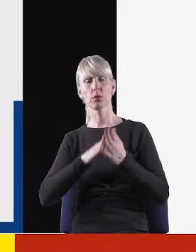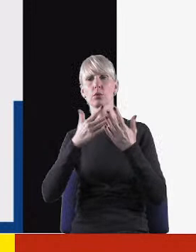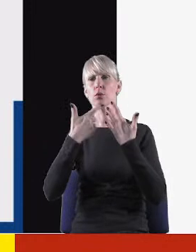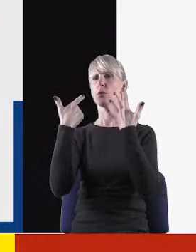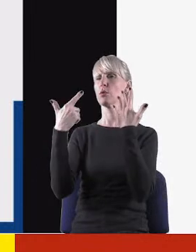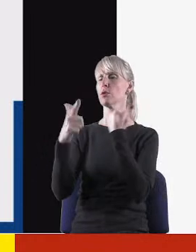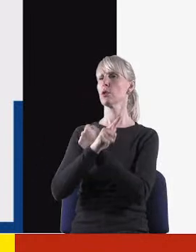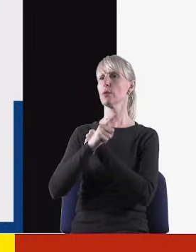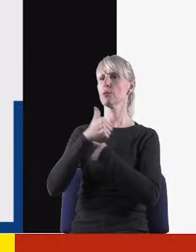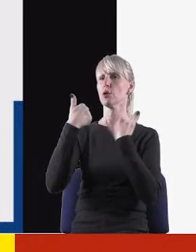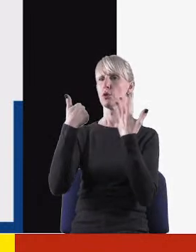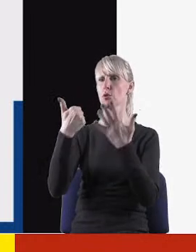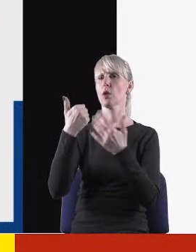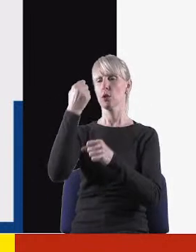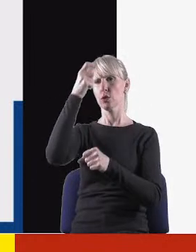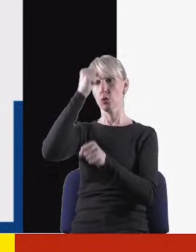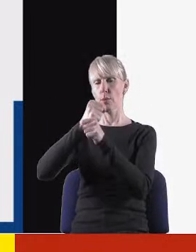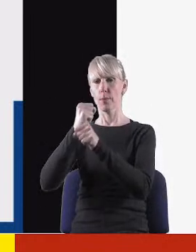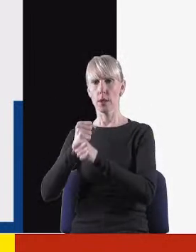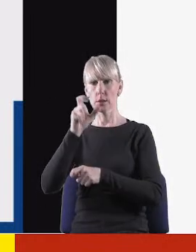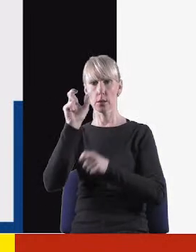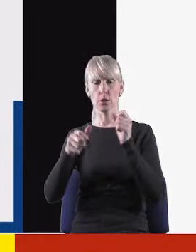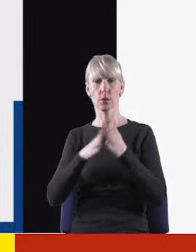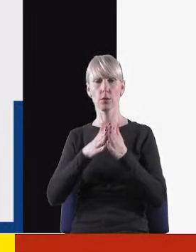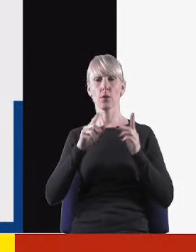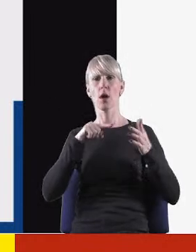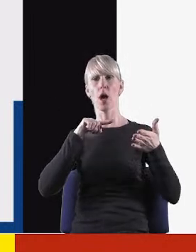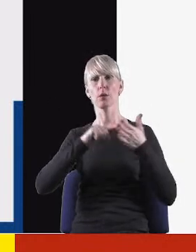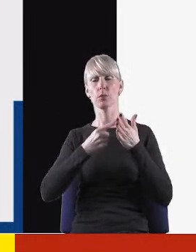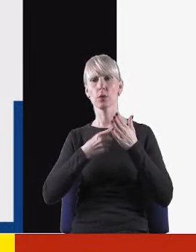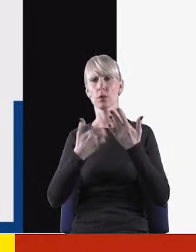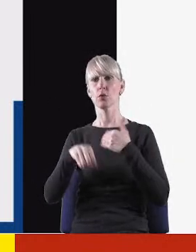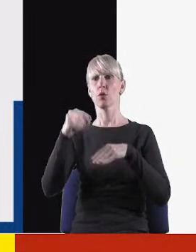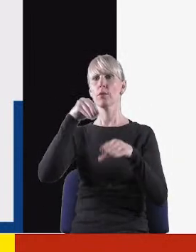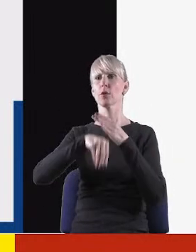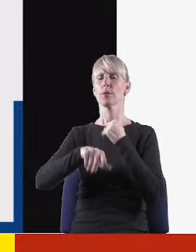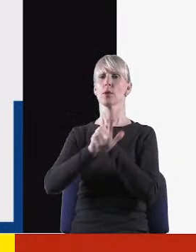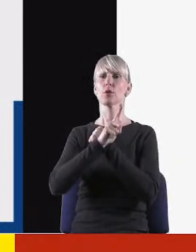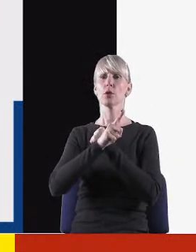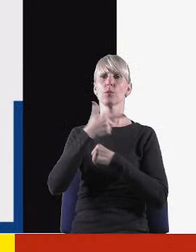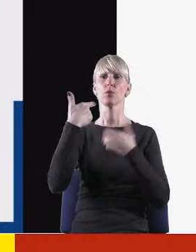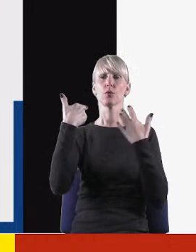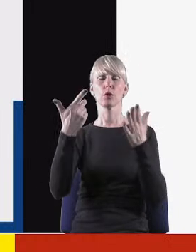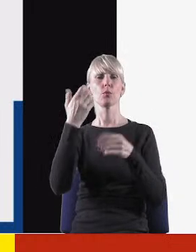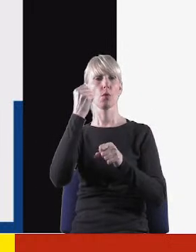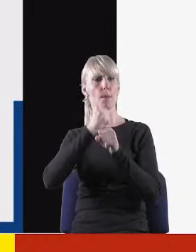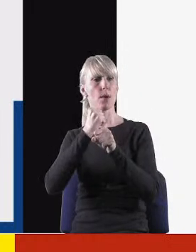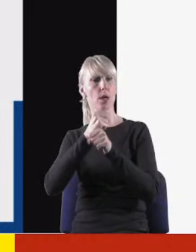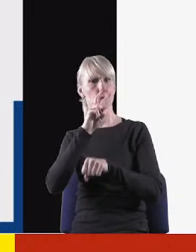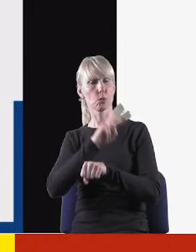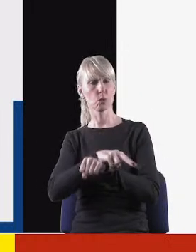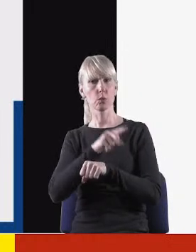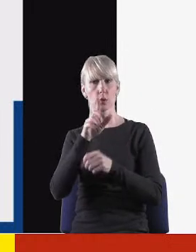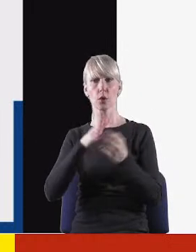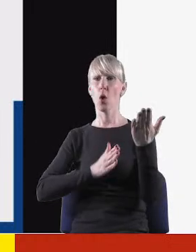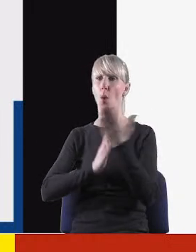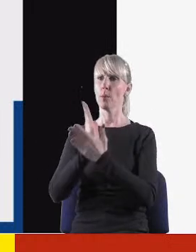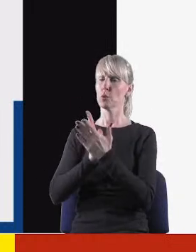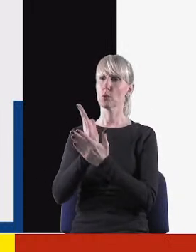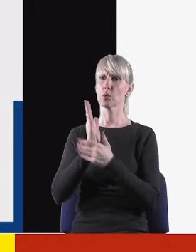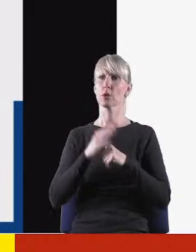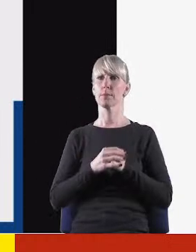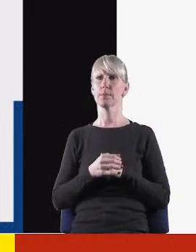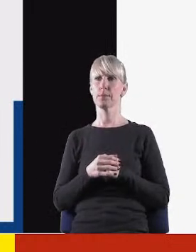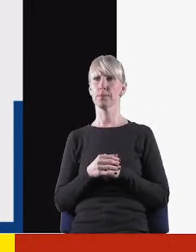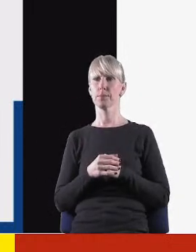76 pracowników pionu administracyjnego i 77 pracowników obsługi.